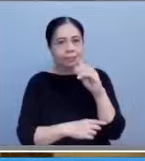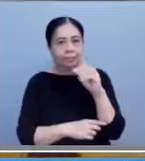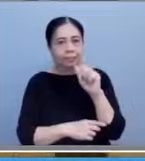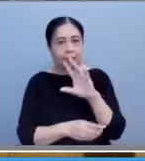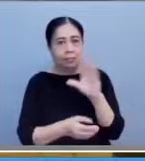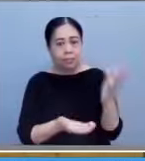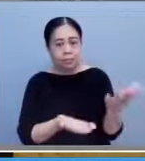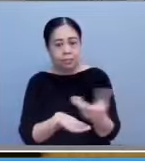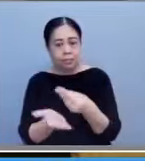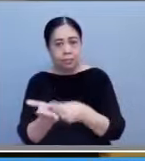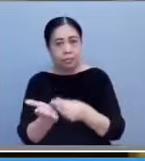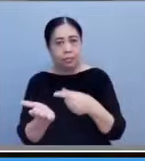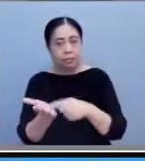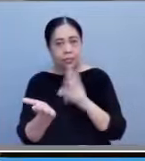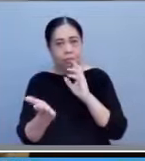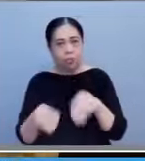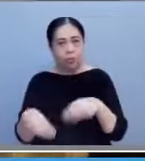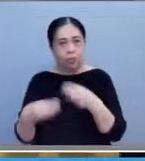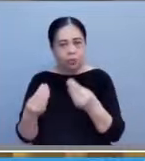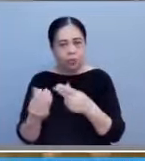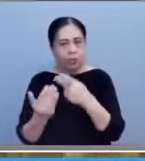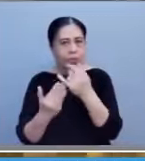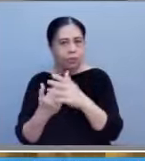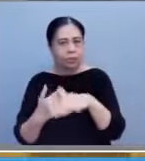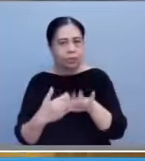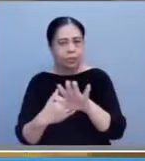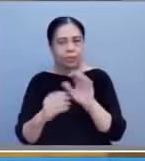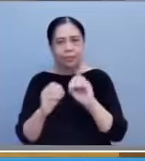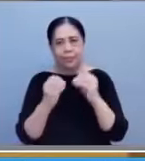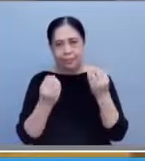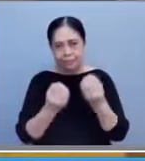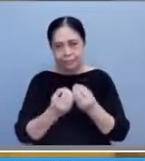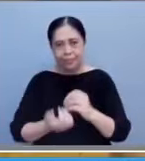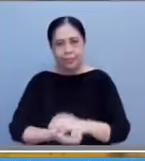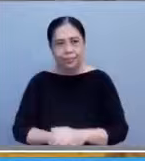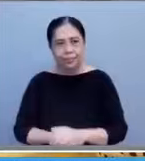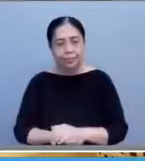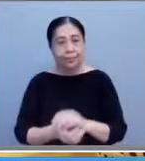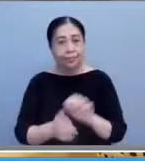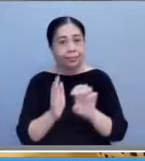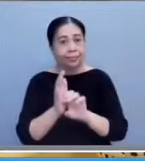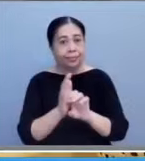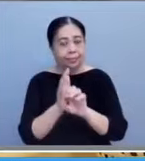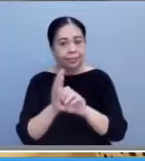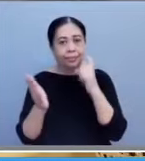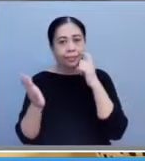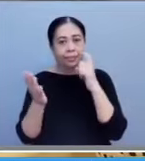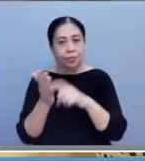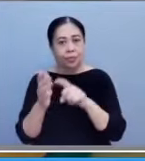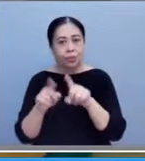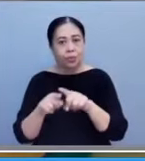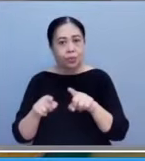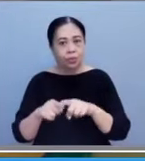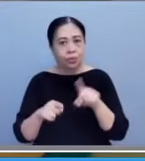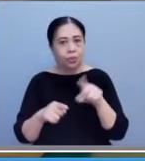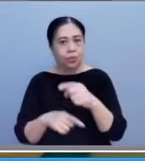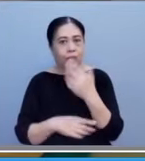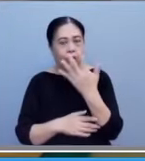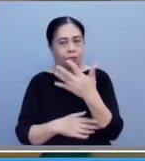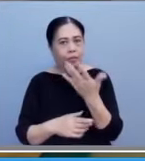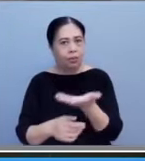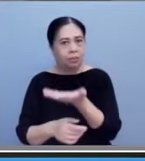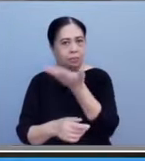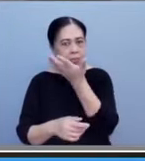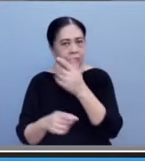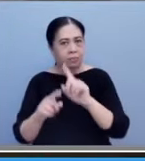exhibit ay mapupunta sa mga proyekto ng organisasyon. Bukod sa exhibit, kikilalanin din nila ang 5 luminaries sa iba't